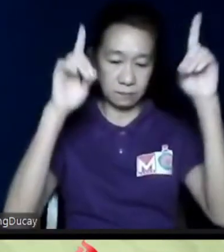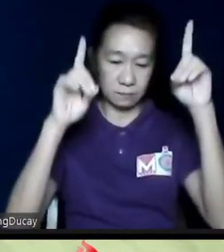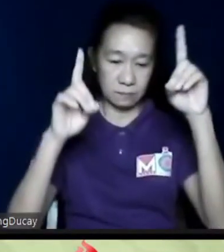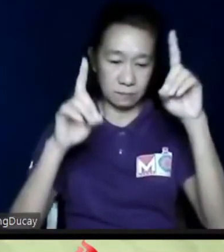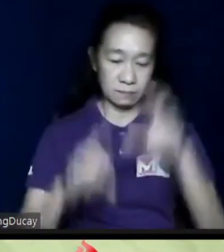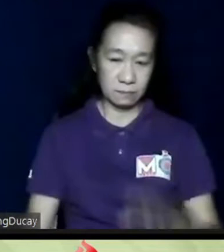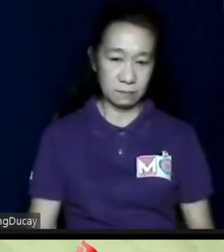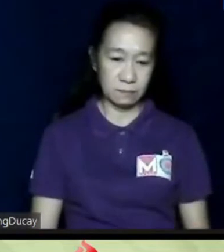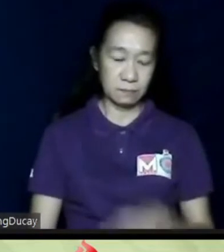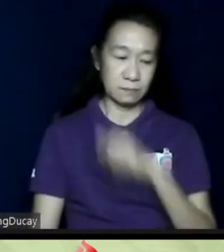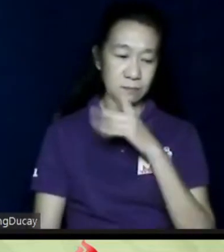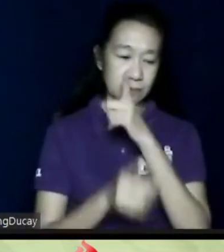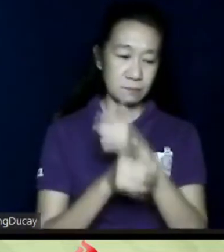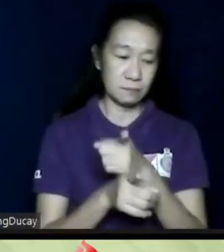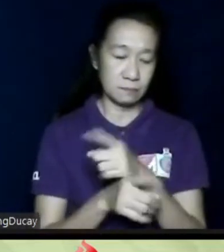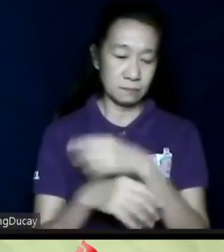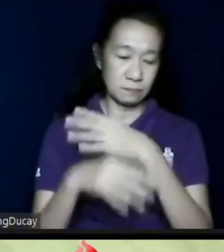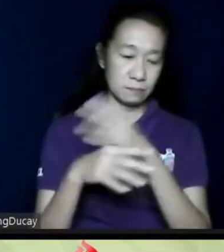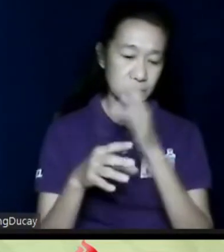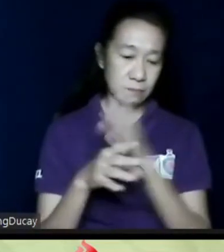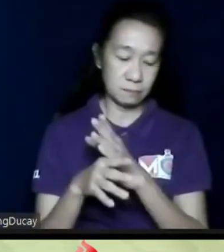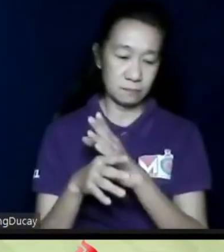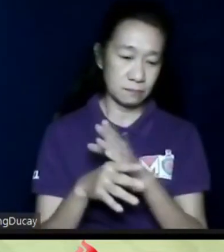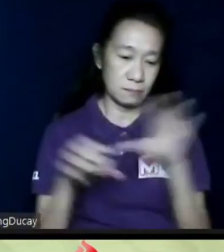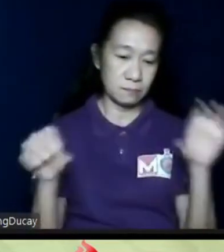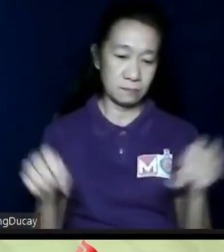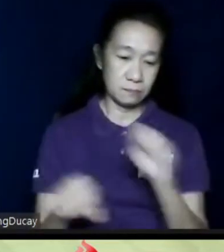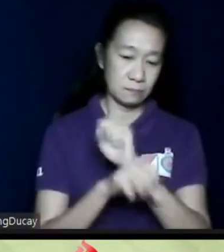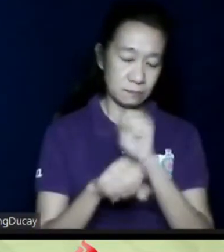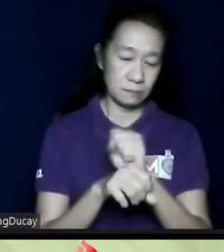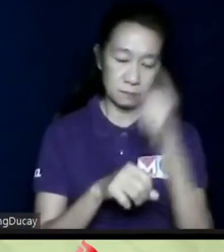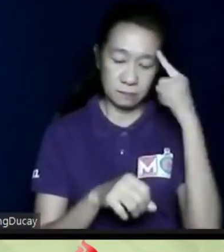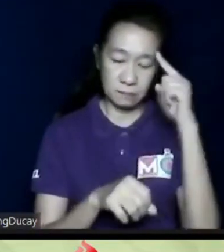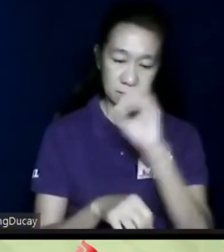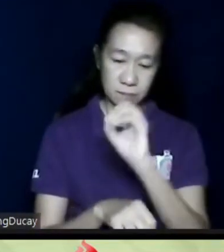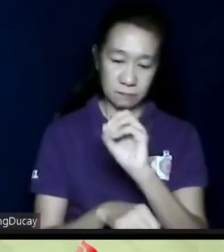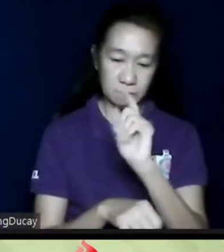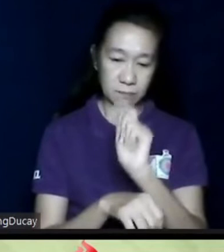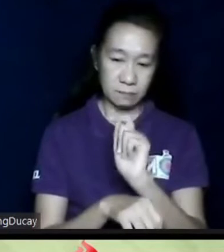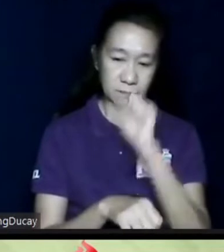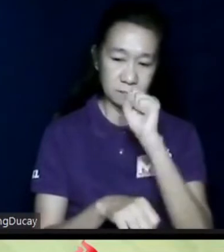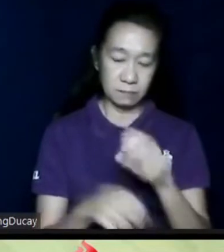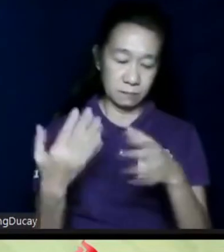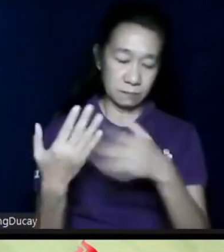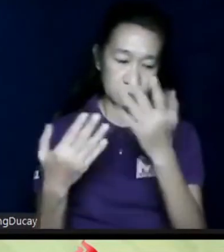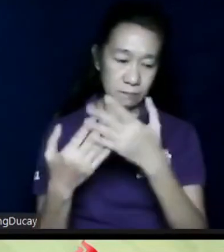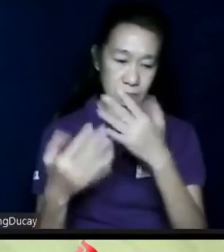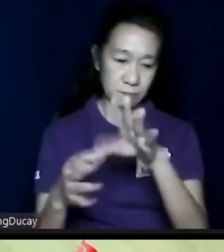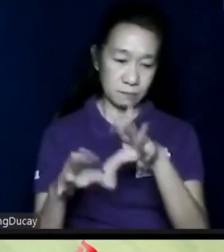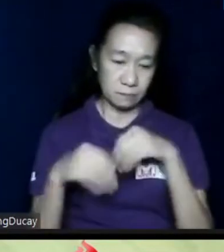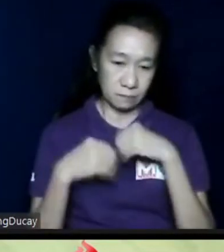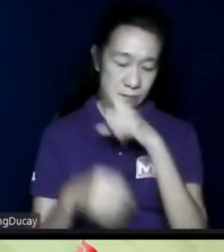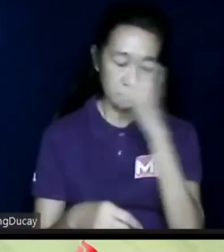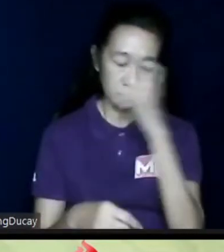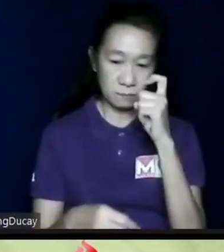creating items doon sa plantili niya for OT para mas madaling mag-hire. Kasi,